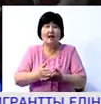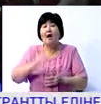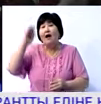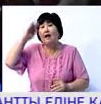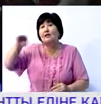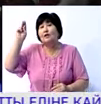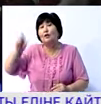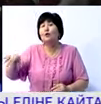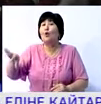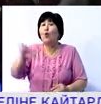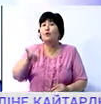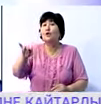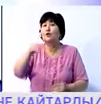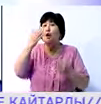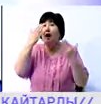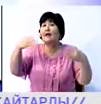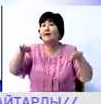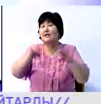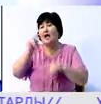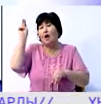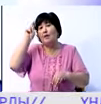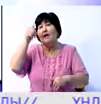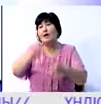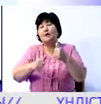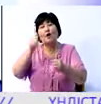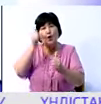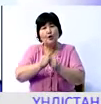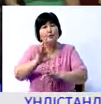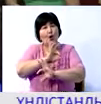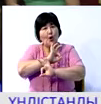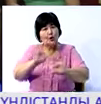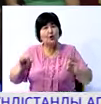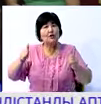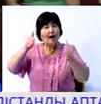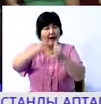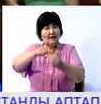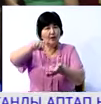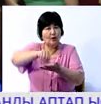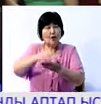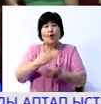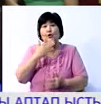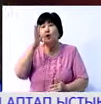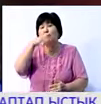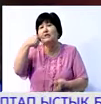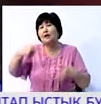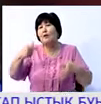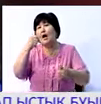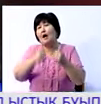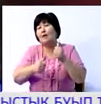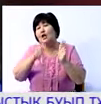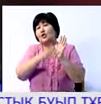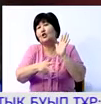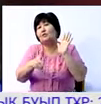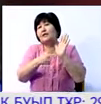шәкірттері облыстық, республикалық, халықаралық деңгейдегі білім сайыстарында үнемі үздіктер қатарынан көрініп жүр. Соңғы 5 жылда түрлі бәсекелерден